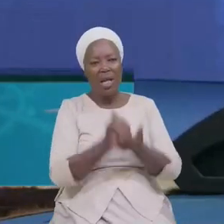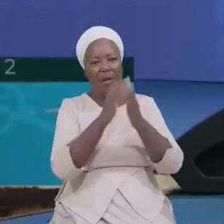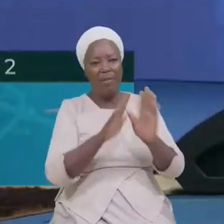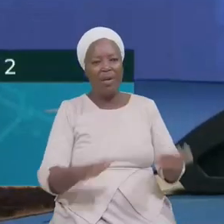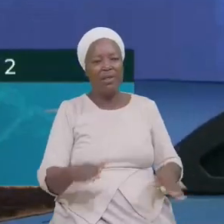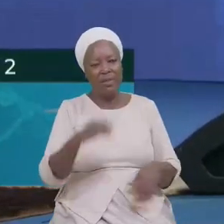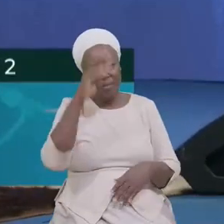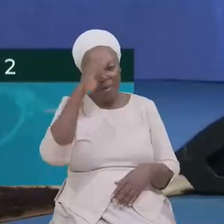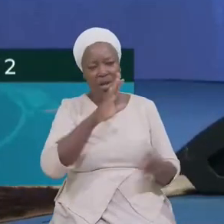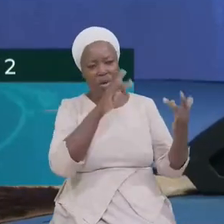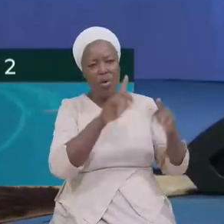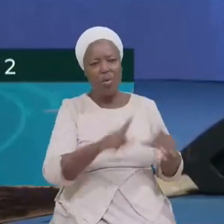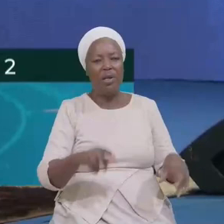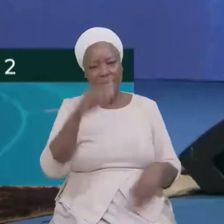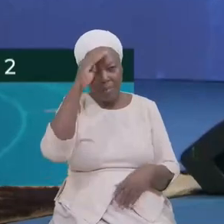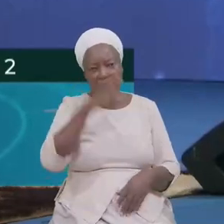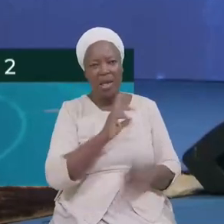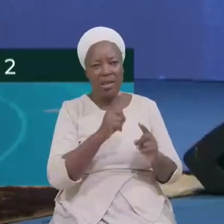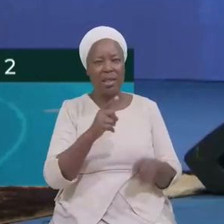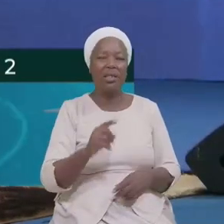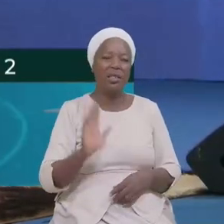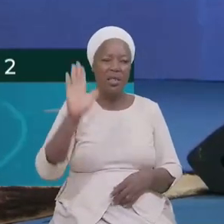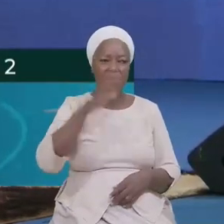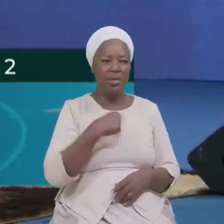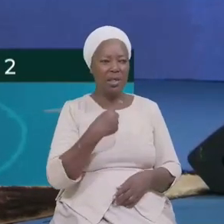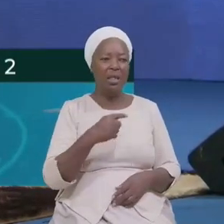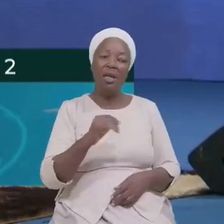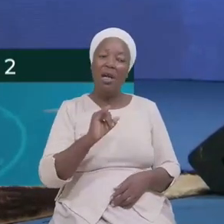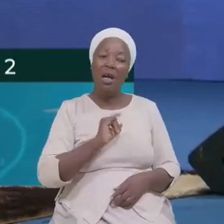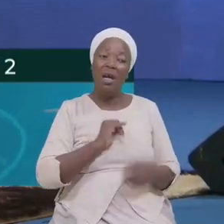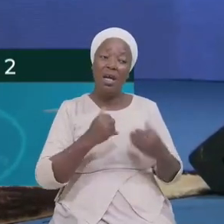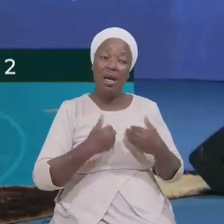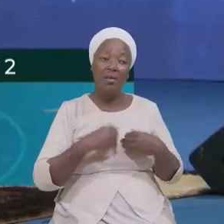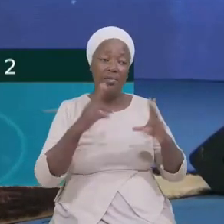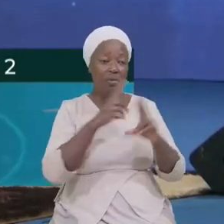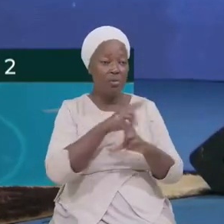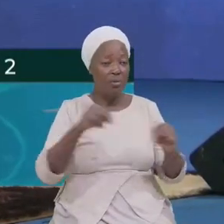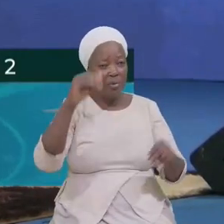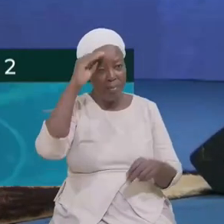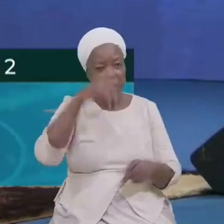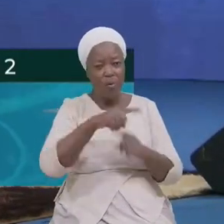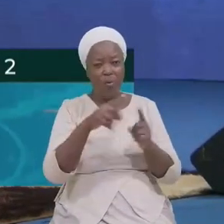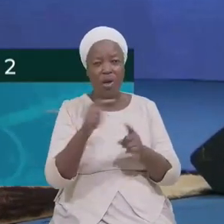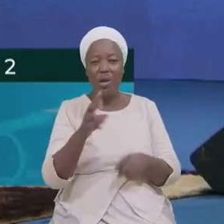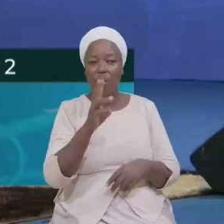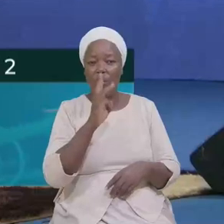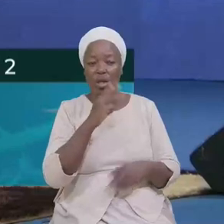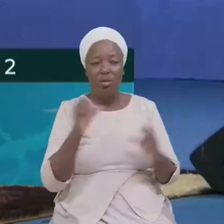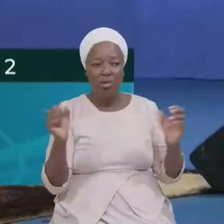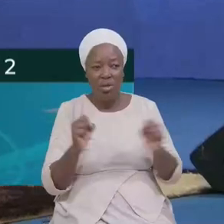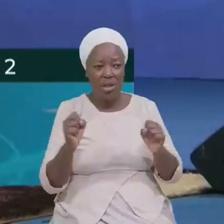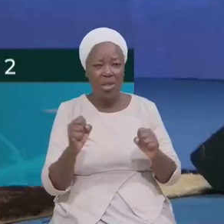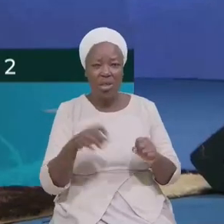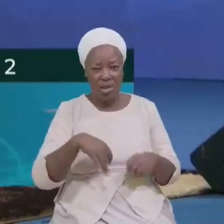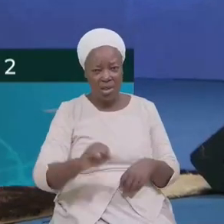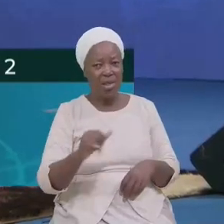Le malade, l'homme impotent, désespéré, lui répondit, « Seigneur,